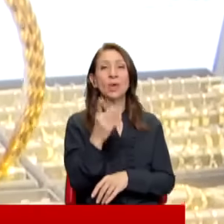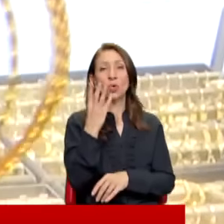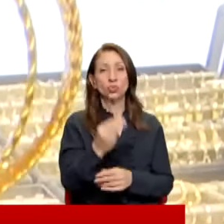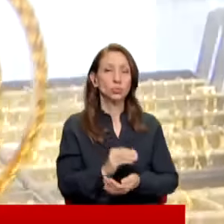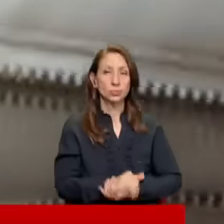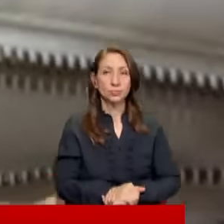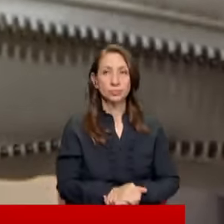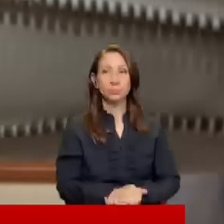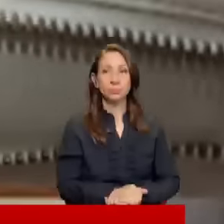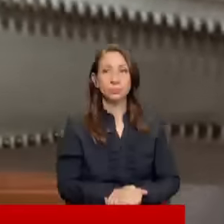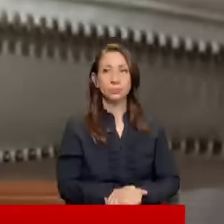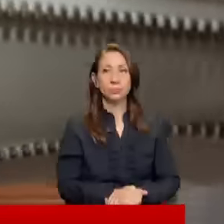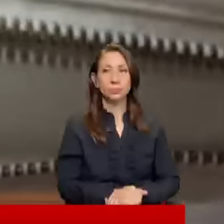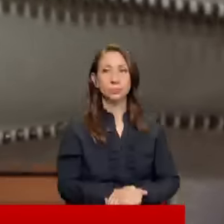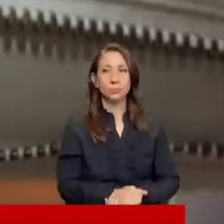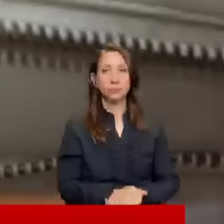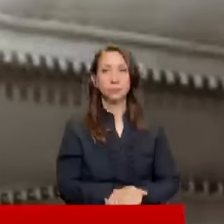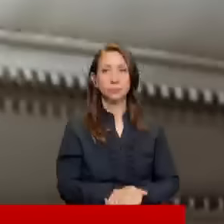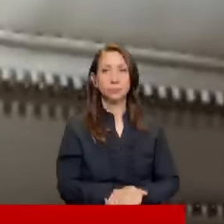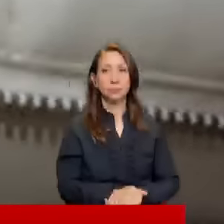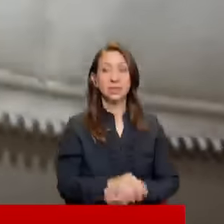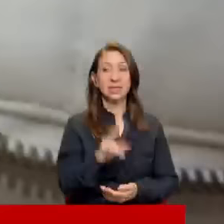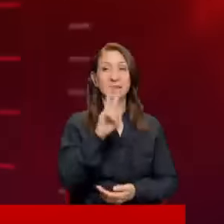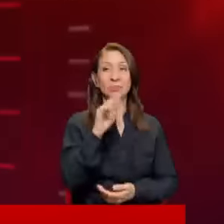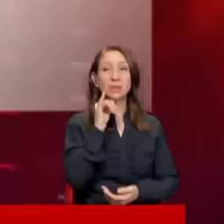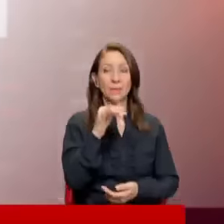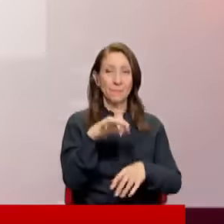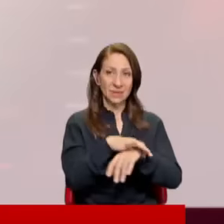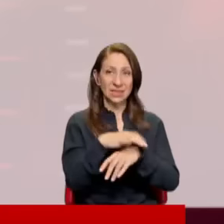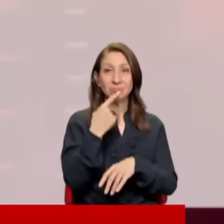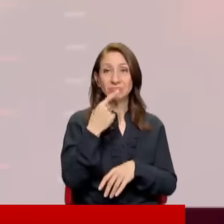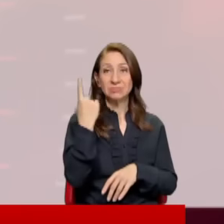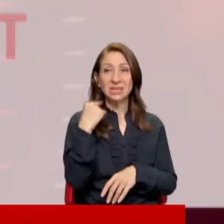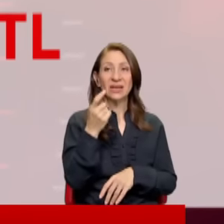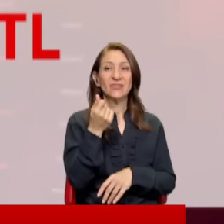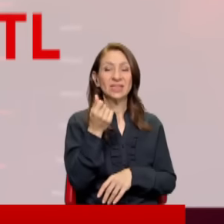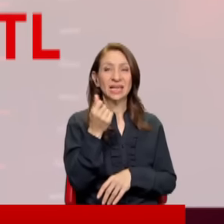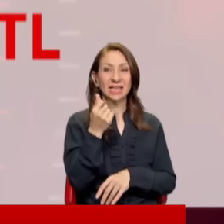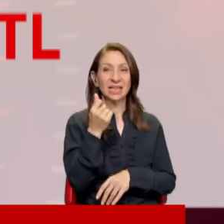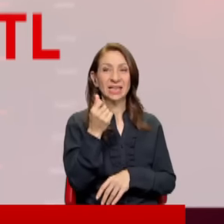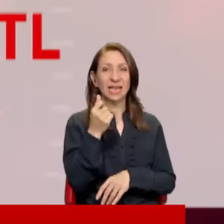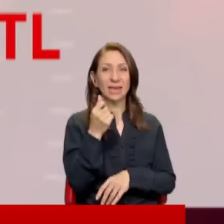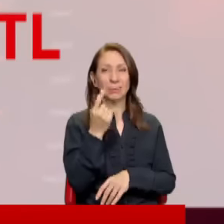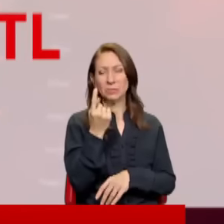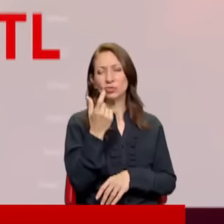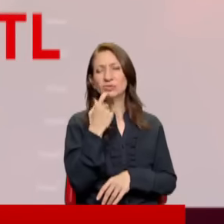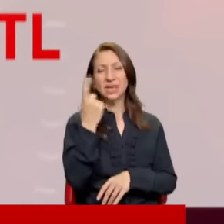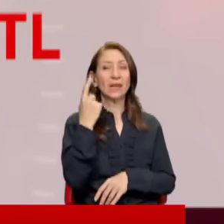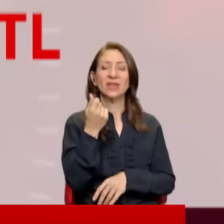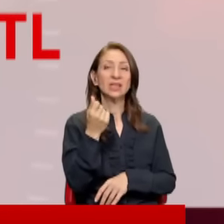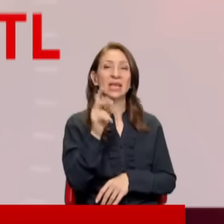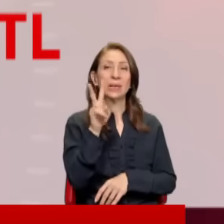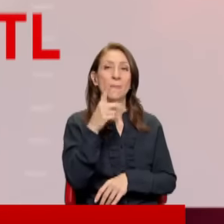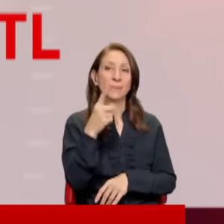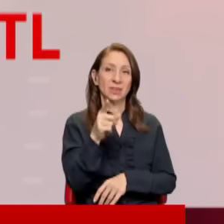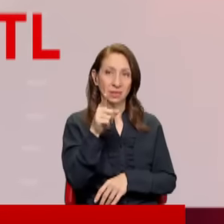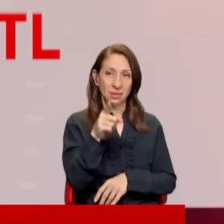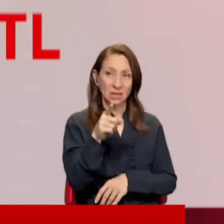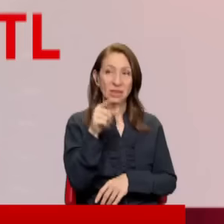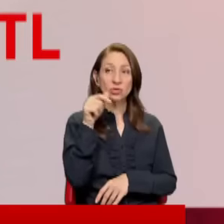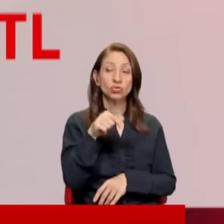laya ulaştı 20 gr bilezik geçen sene fiyatı Hatta 1 bu5 sene evvel fiyatı tam 20.000